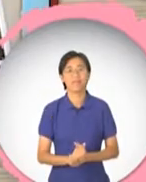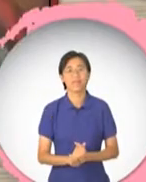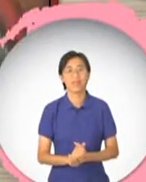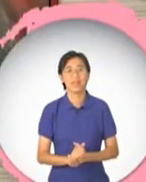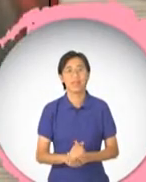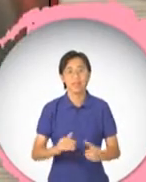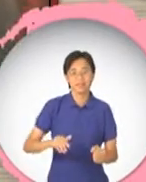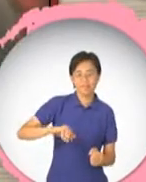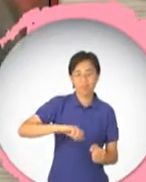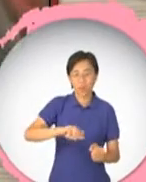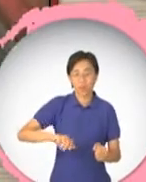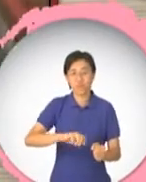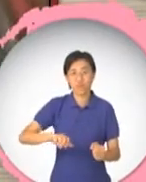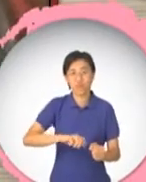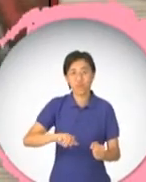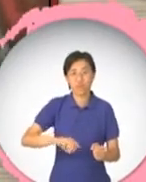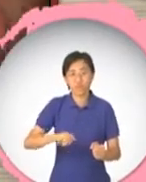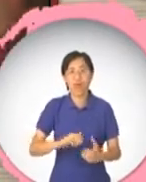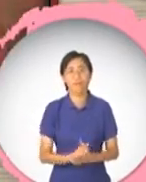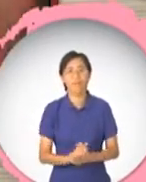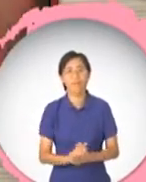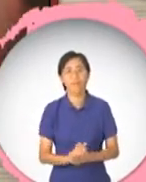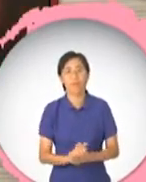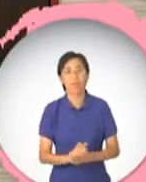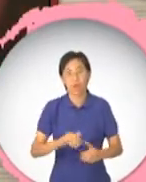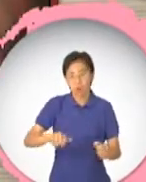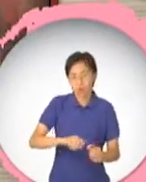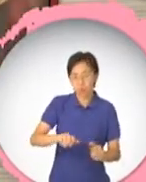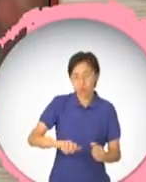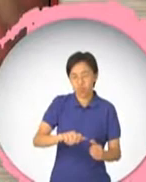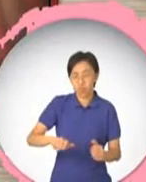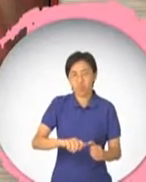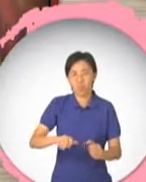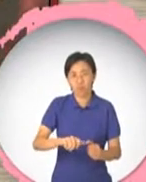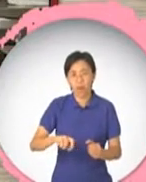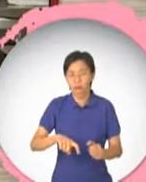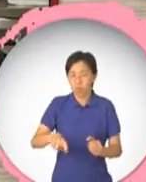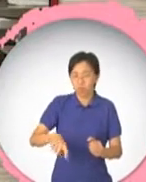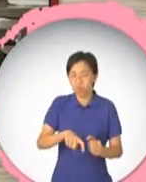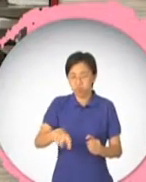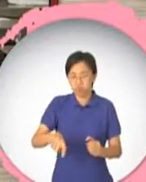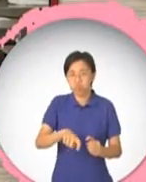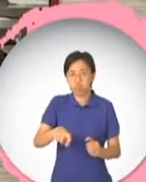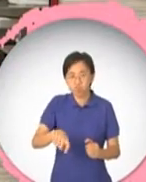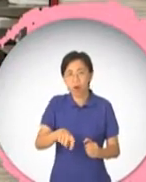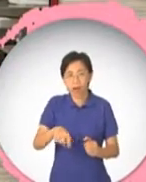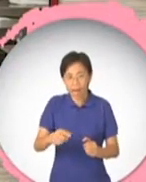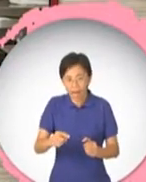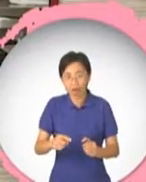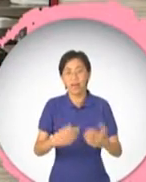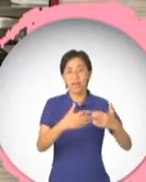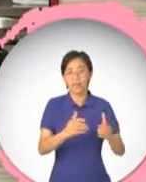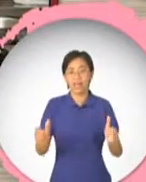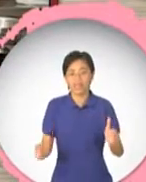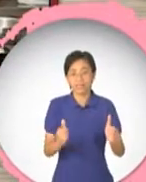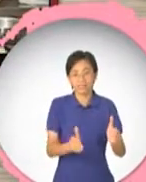าใช้เครื่องนะคะอาจจะใช้พยางหรือใช้หัวตีนะคะช่วยคนให้เข้ากันด้วยนะคะพอมันเริ่มเข้ากันแล้วเดี๋ยวเราจะใส่เครื่องตีนะคะ